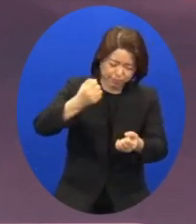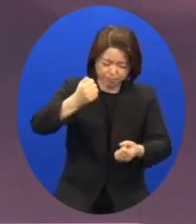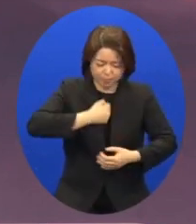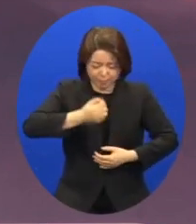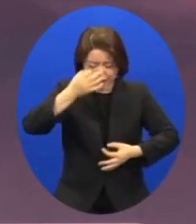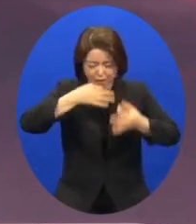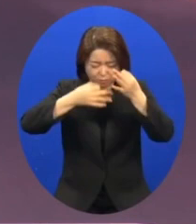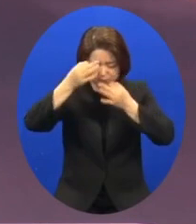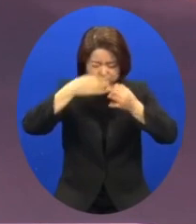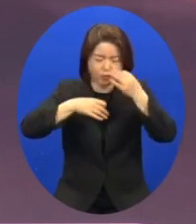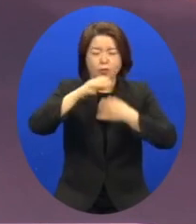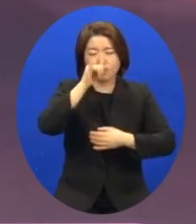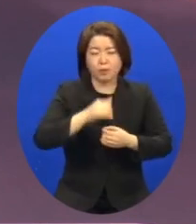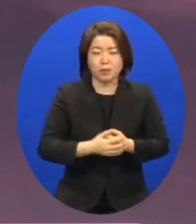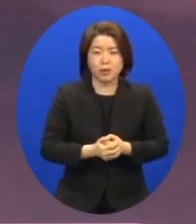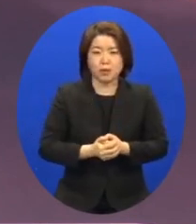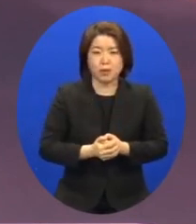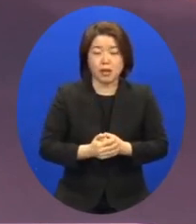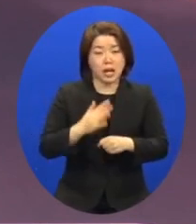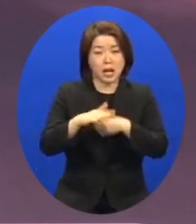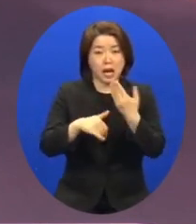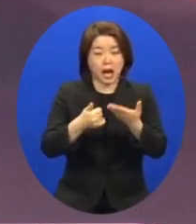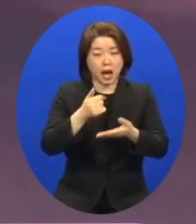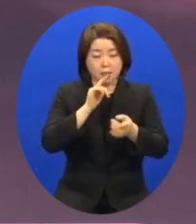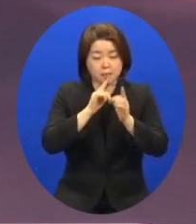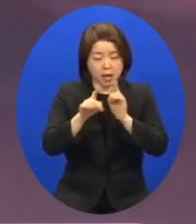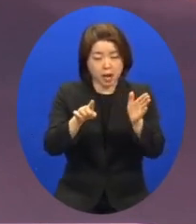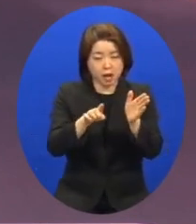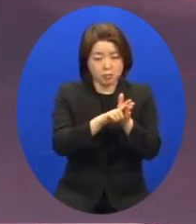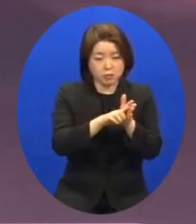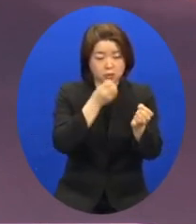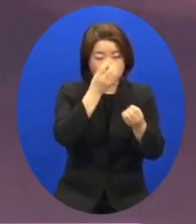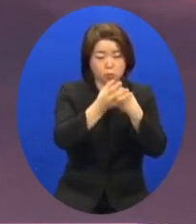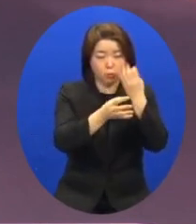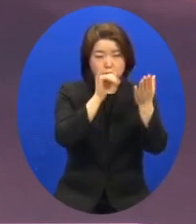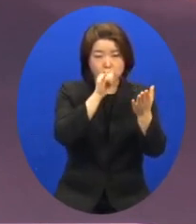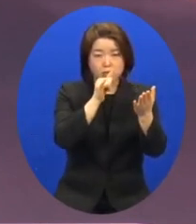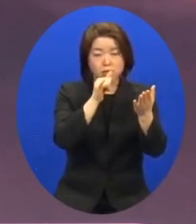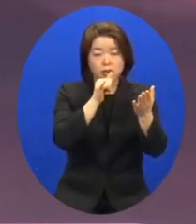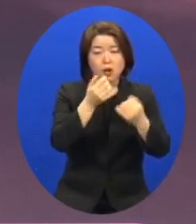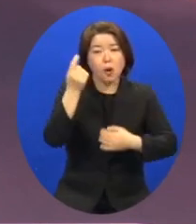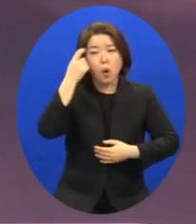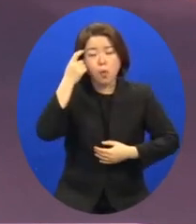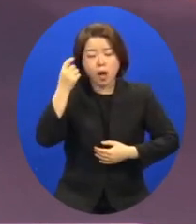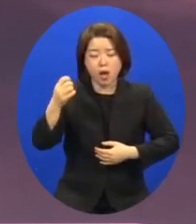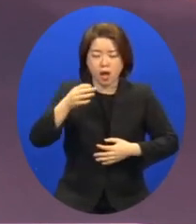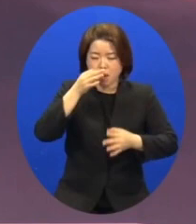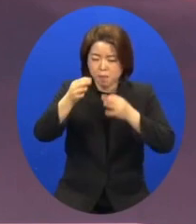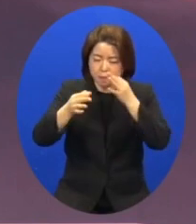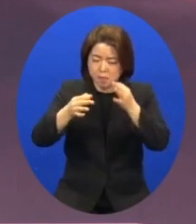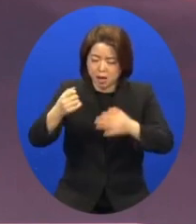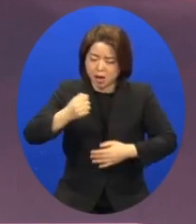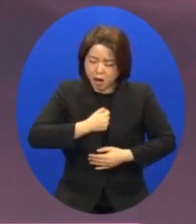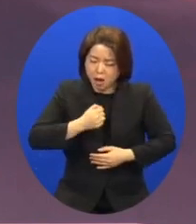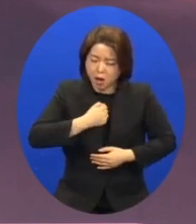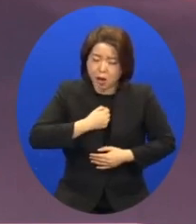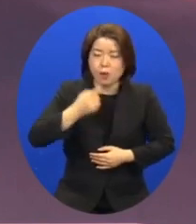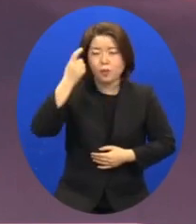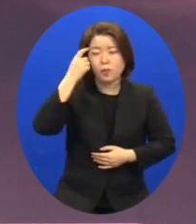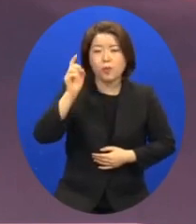하나님의 말씀을 믿는 다고 그걸 고백했는데 왜 그렇게 통곡하고 울게 되죠